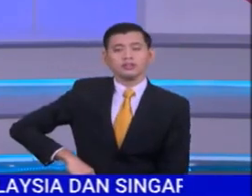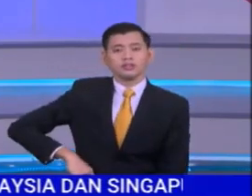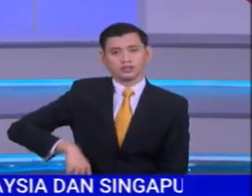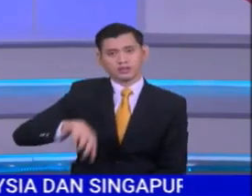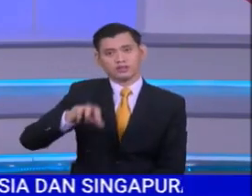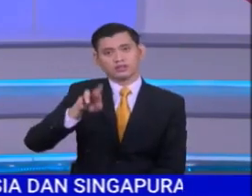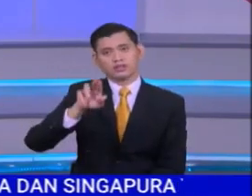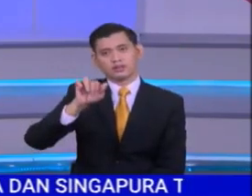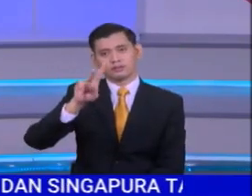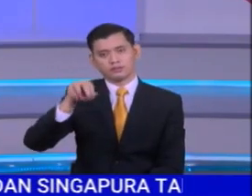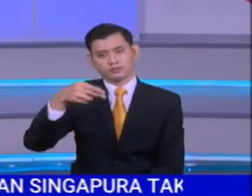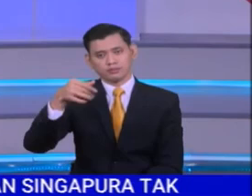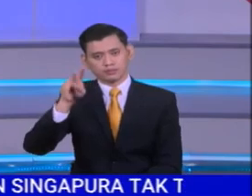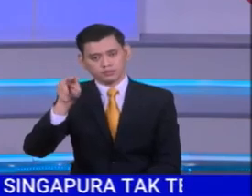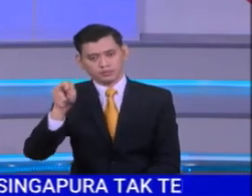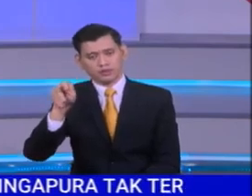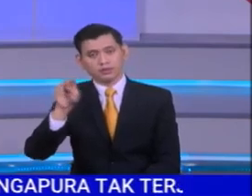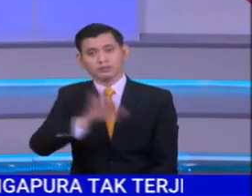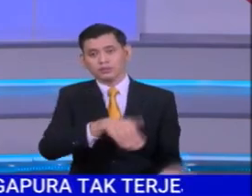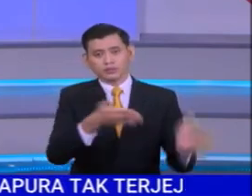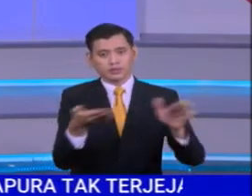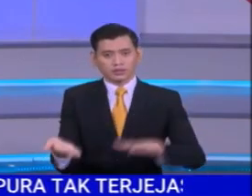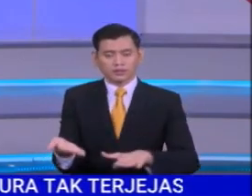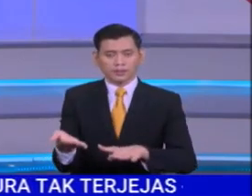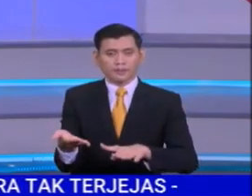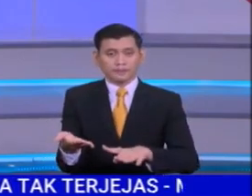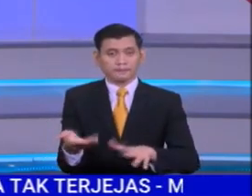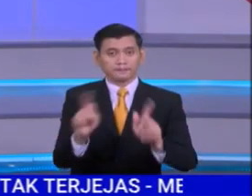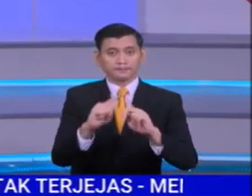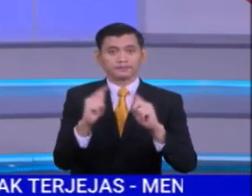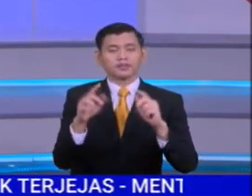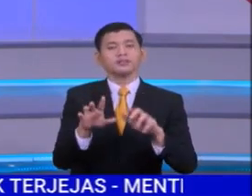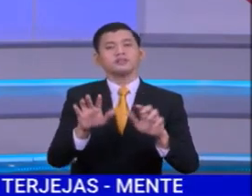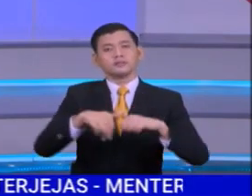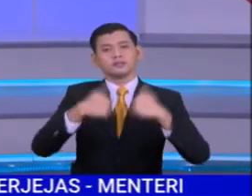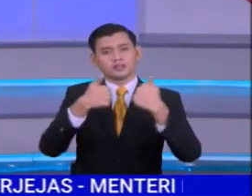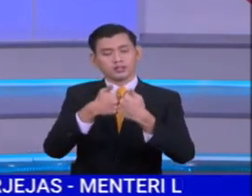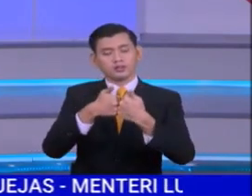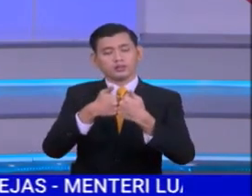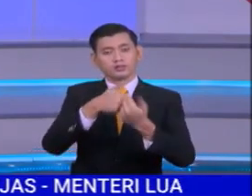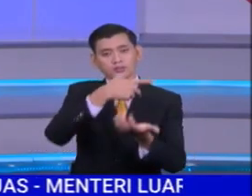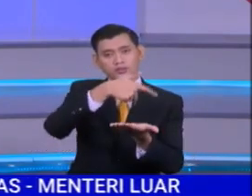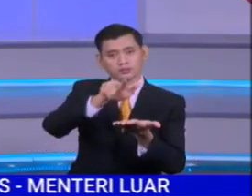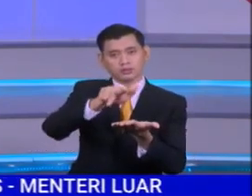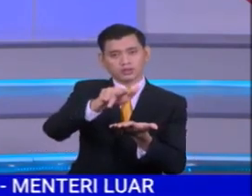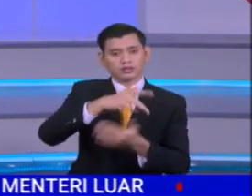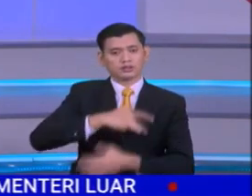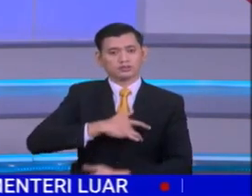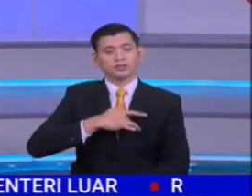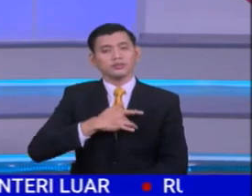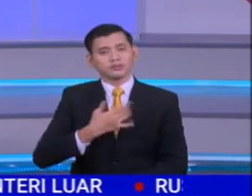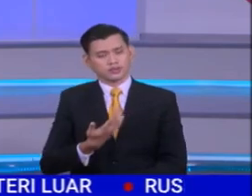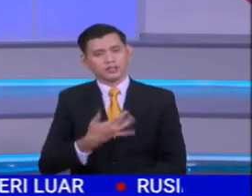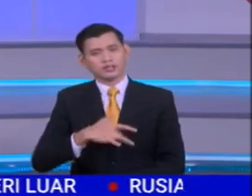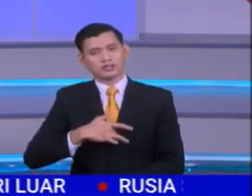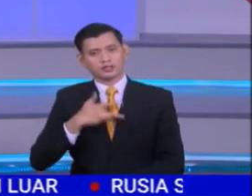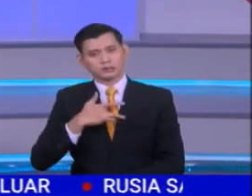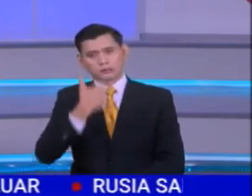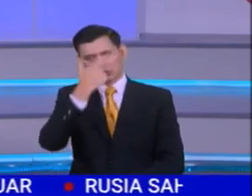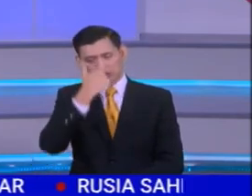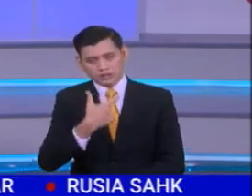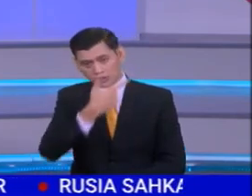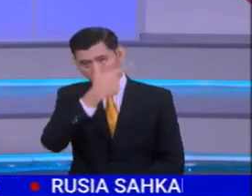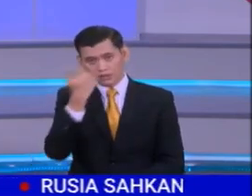Tengku Ismail melalui satu kenyataan badan induk bola sepak negara itu menyifatkan alarham telah meninggalkan jasa yang